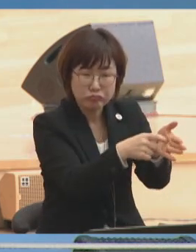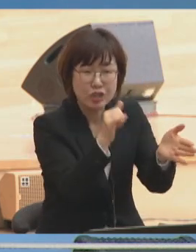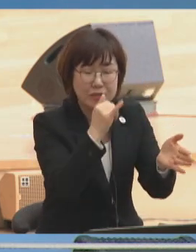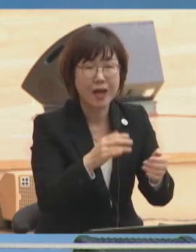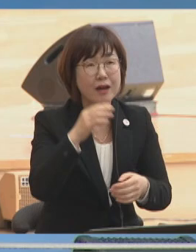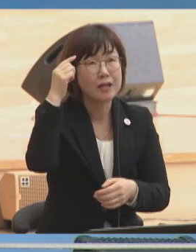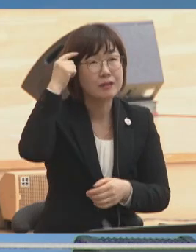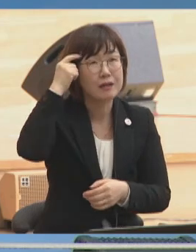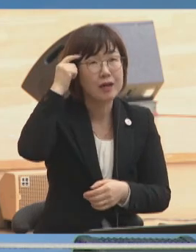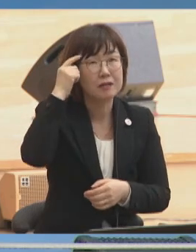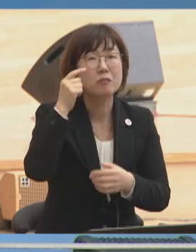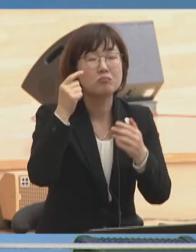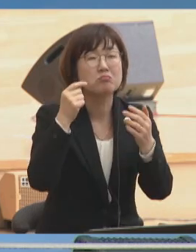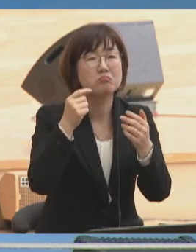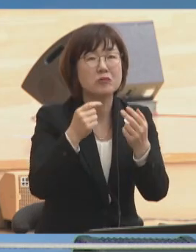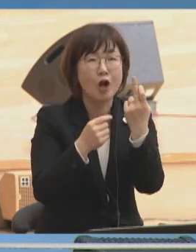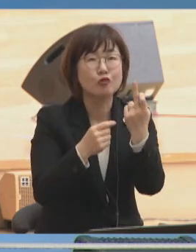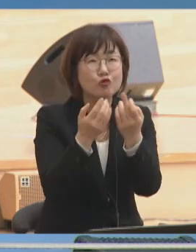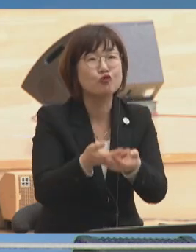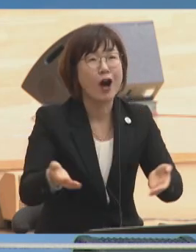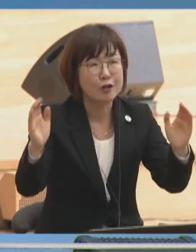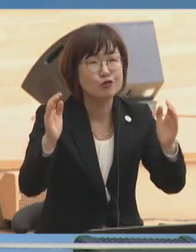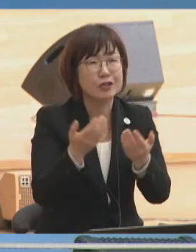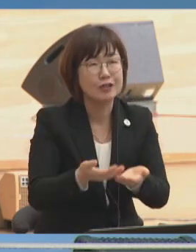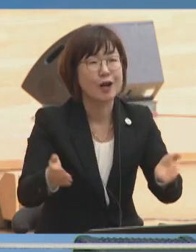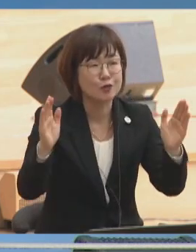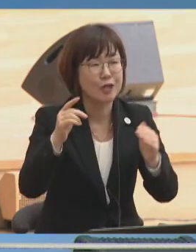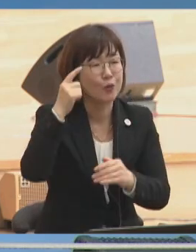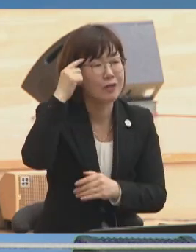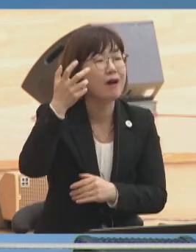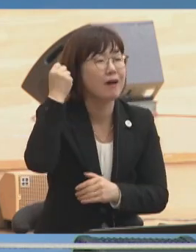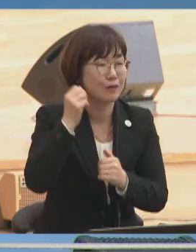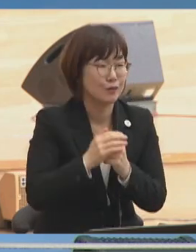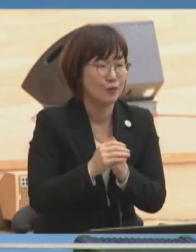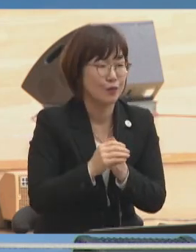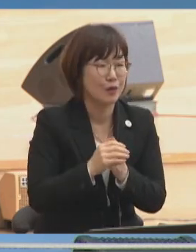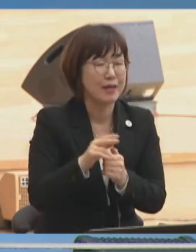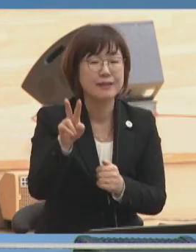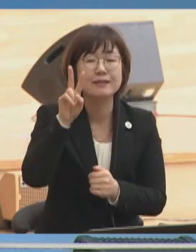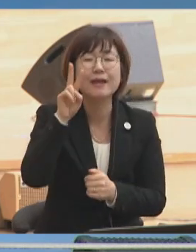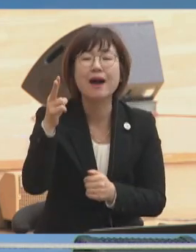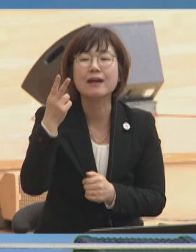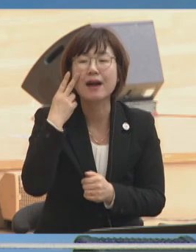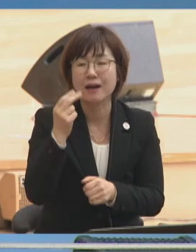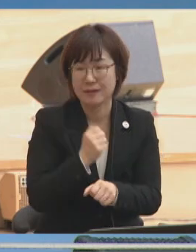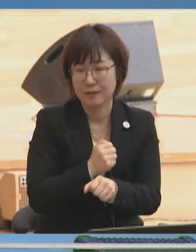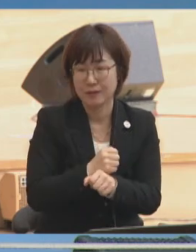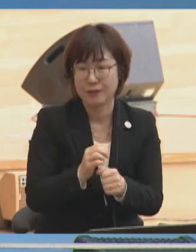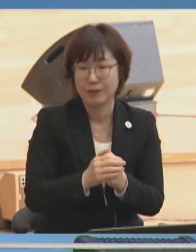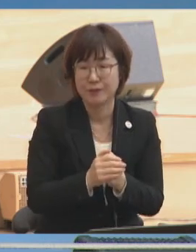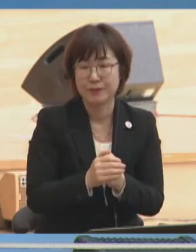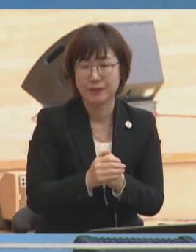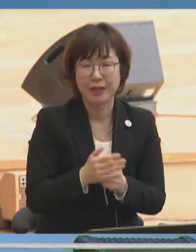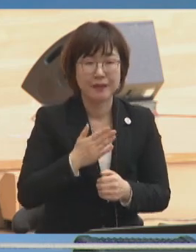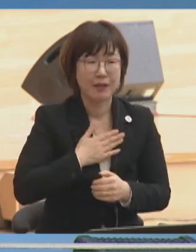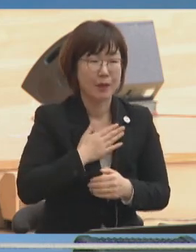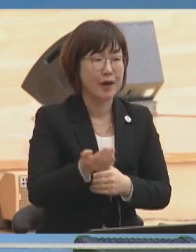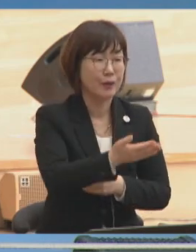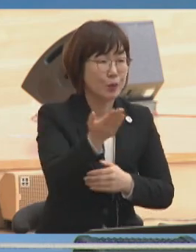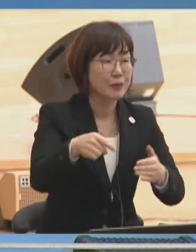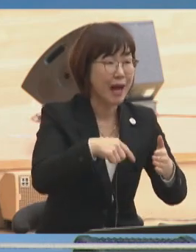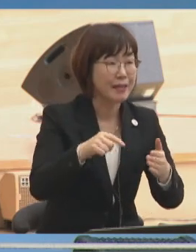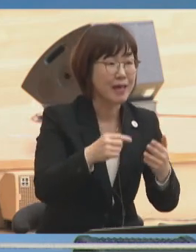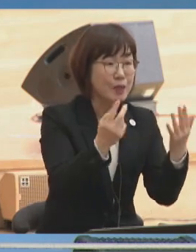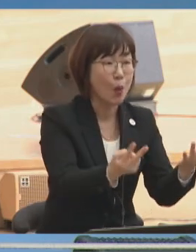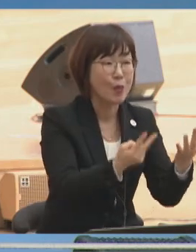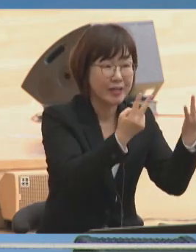열두 강줄이 덮어놓고 그렇게 할 듯이 오늘 여러분 저와 여러분 속에 있는 이 오병이어